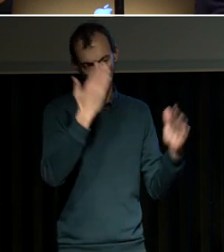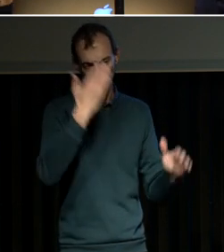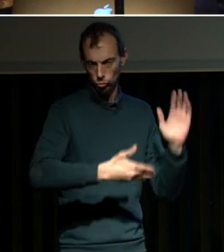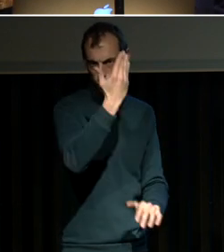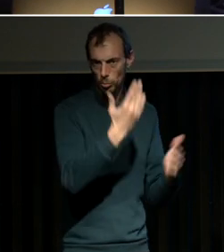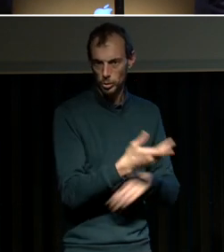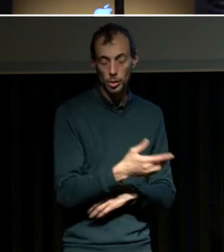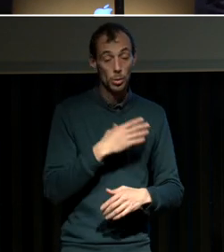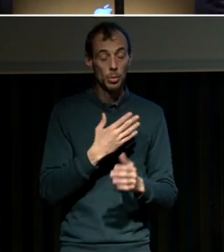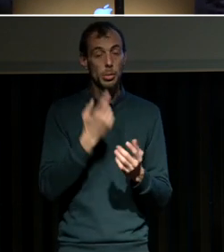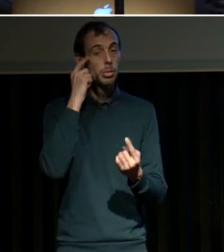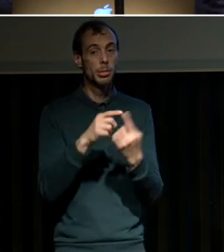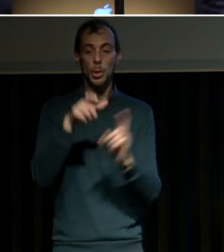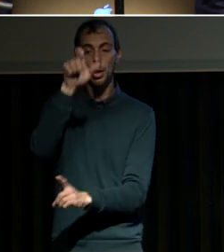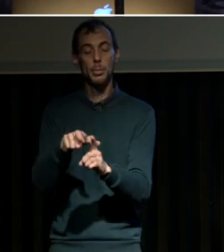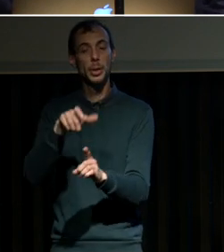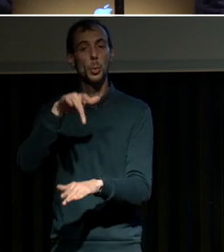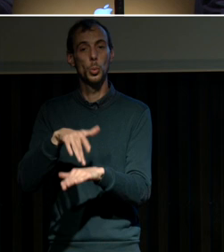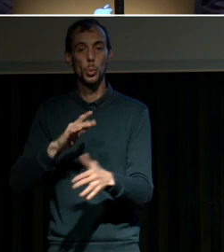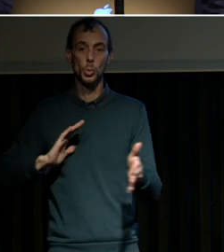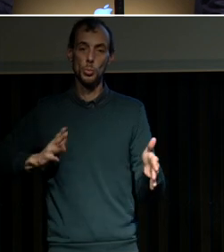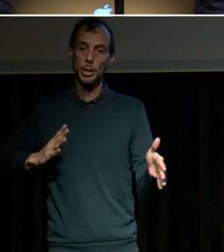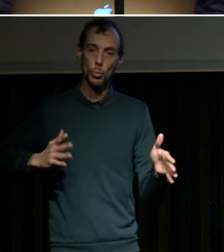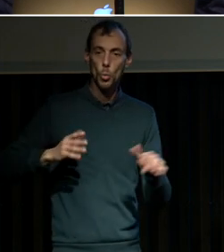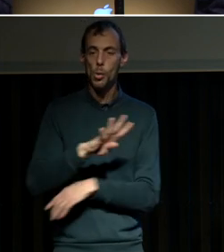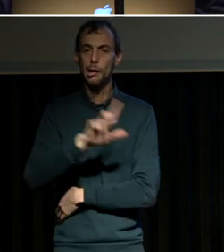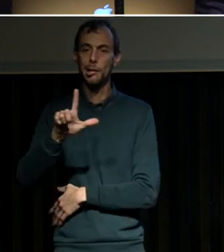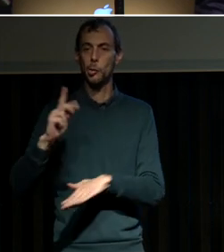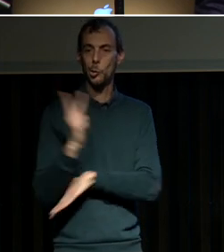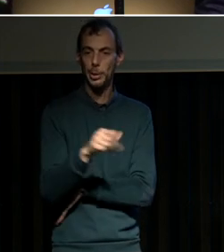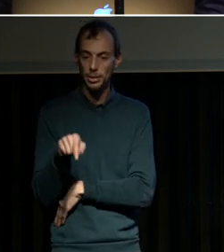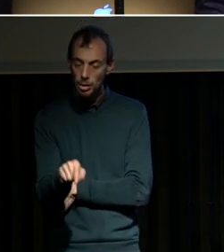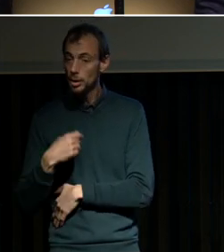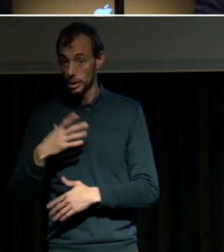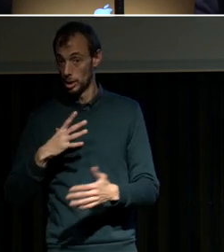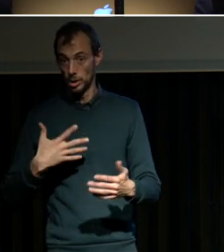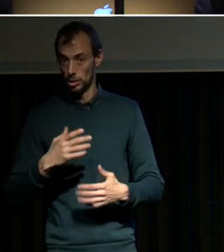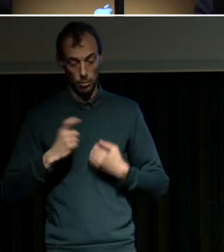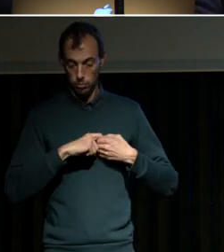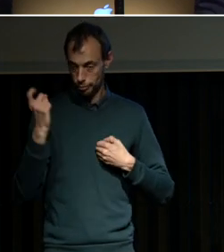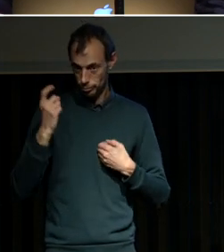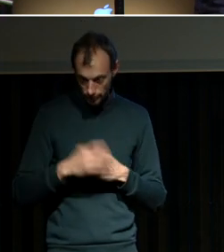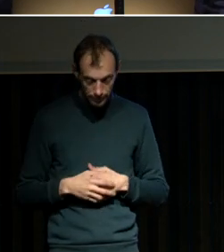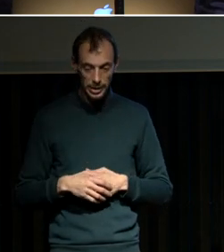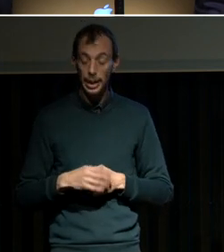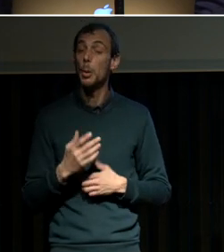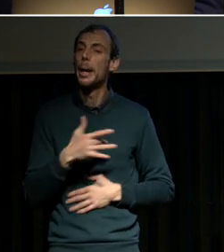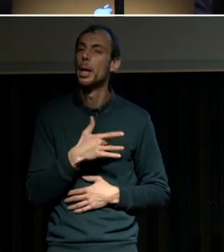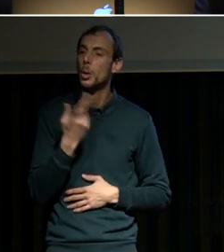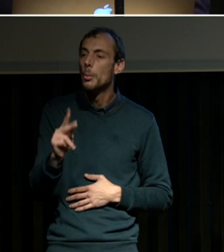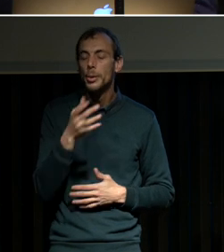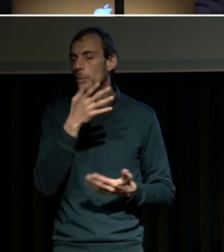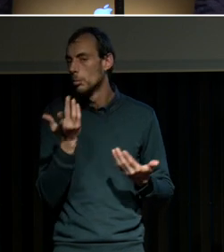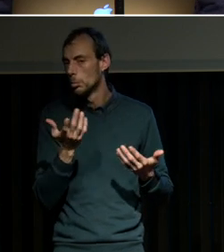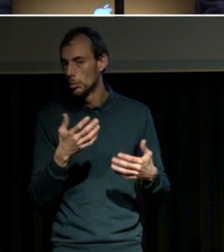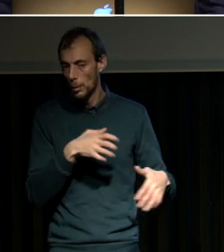d'un marathon. Et ce cœur qui est parti, il ne pouvait pas être greffé, bien évidemment, du fait de cet arrêt cardiaque. Il était totalement impropre à